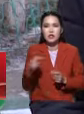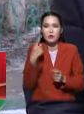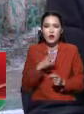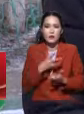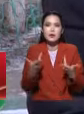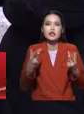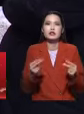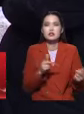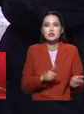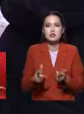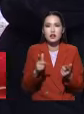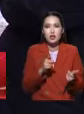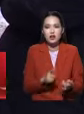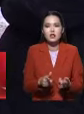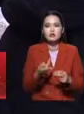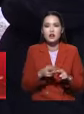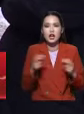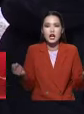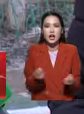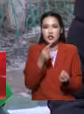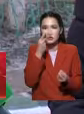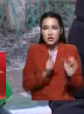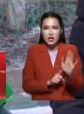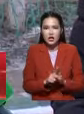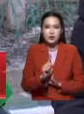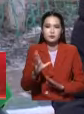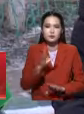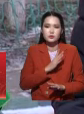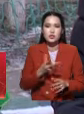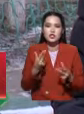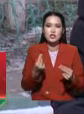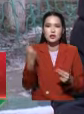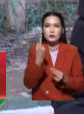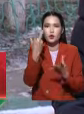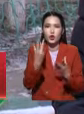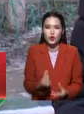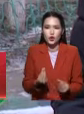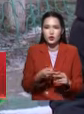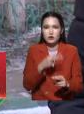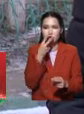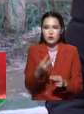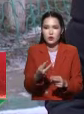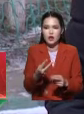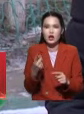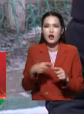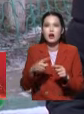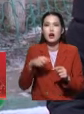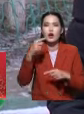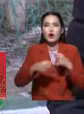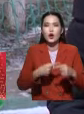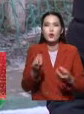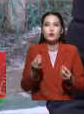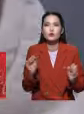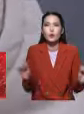қандай дайындық? Мына қыс жаңадан басталды мінекей. Енді бірінші күннен осылай болып жатыр, алдымызда қаншама аяз бар,